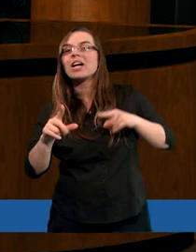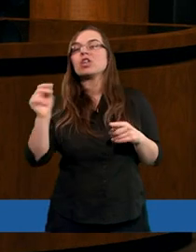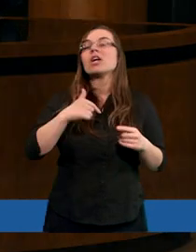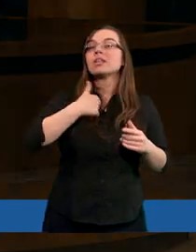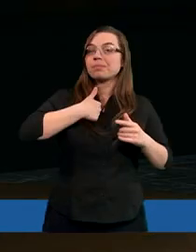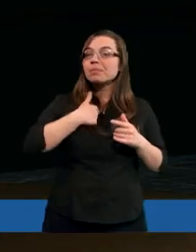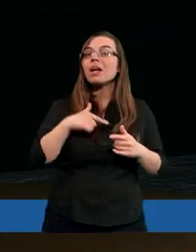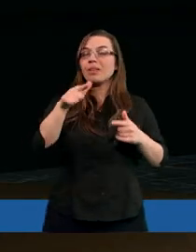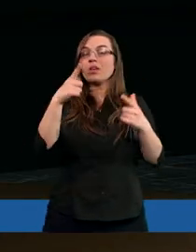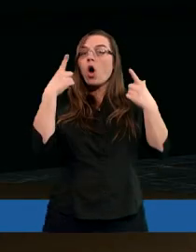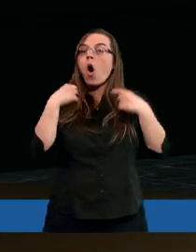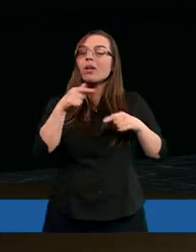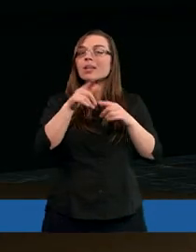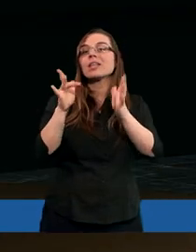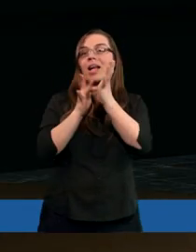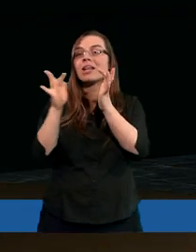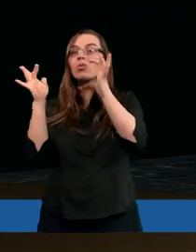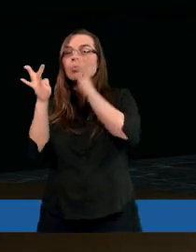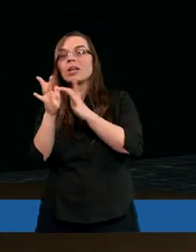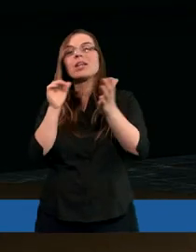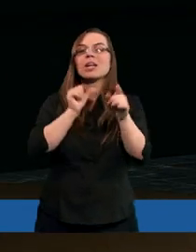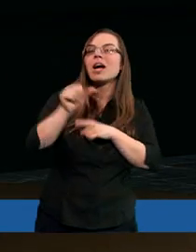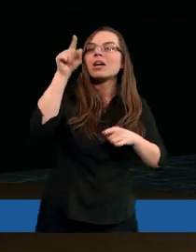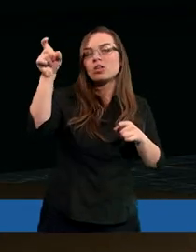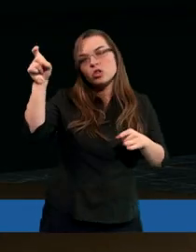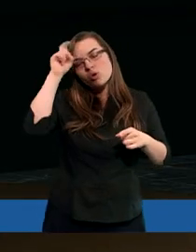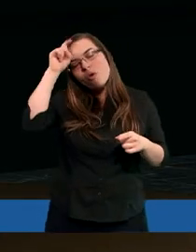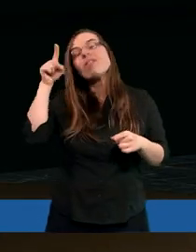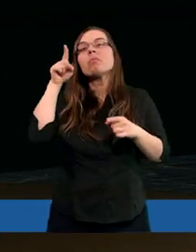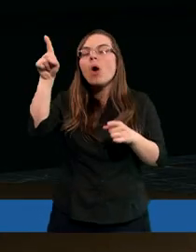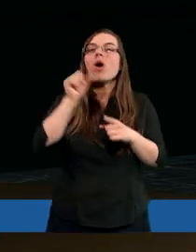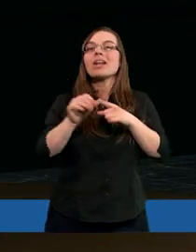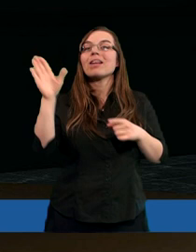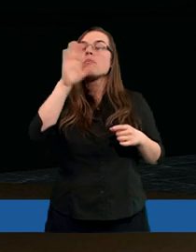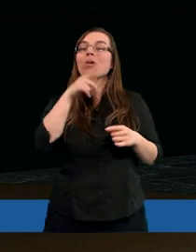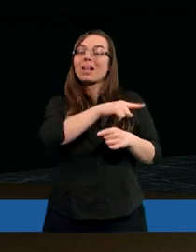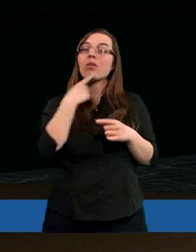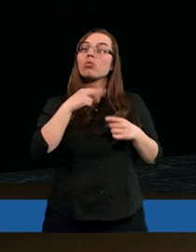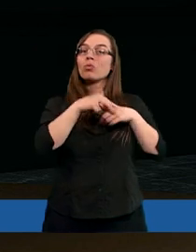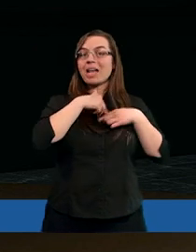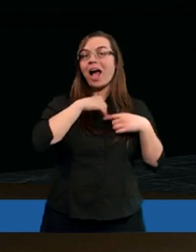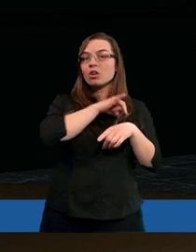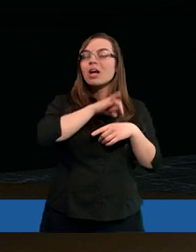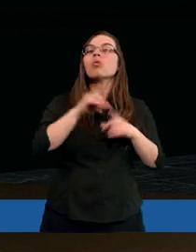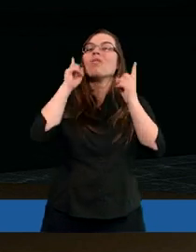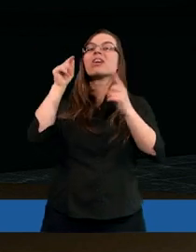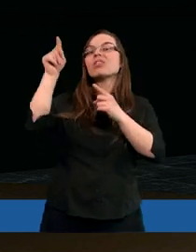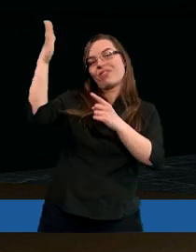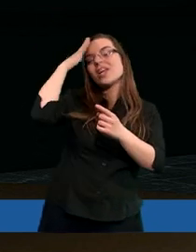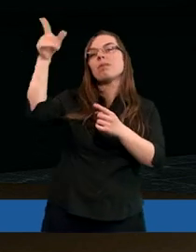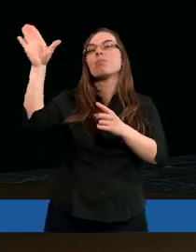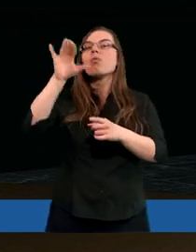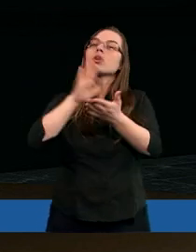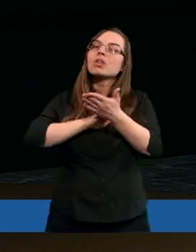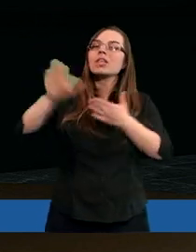ta osoba, czyli Jezus Chrystus, nie jest tylko człowiekiem, bo jest Bogiem. Dlatego też poczuł właśnie swoją grzeszność. Zresztą